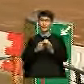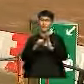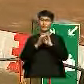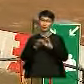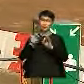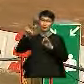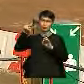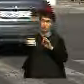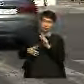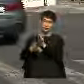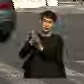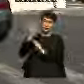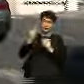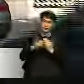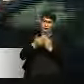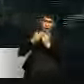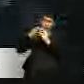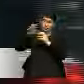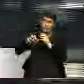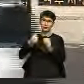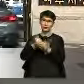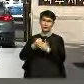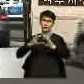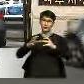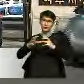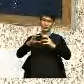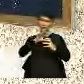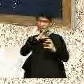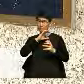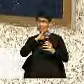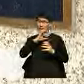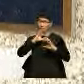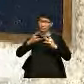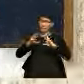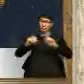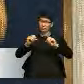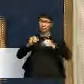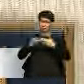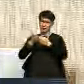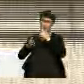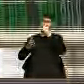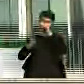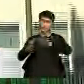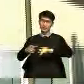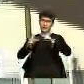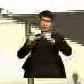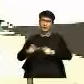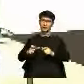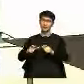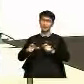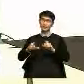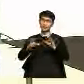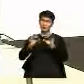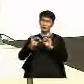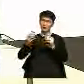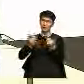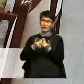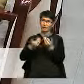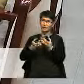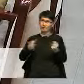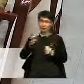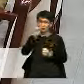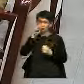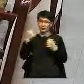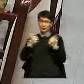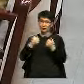관련해 여주시 는 발전소 랑 인한 주민 우려를 국토교통부에 전달한 바 있지만 현재 주민들이 찬반 의견 으로 나누어져 있어